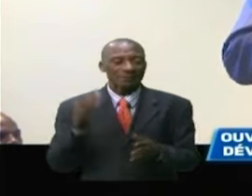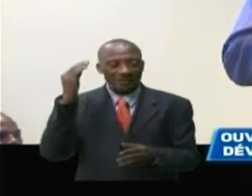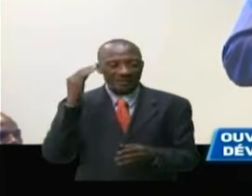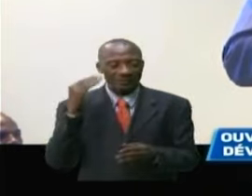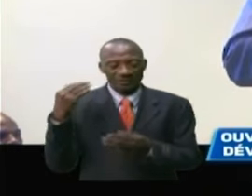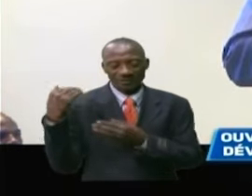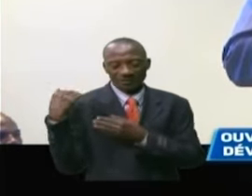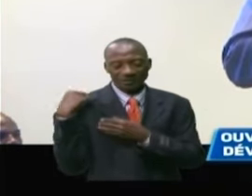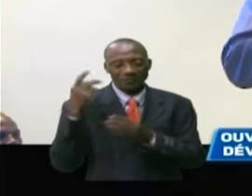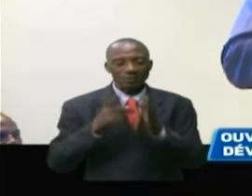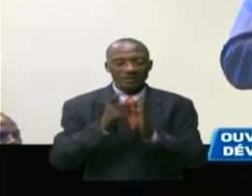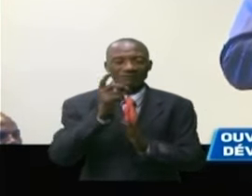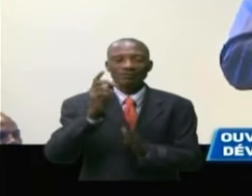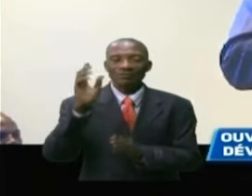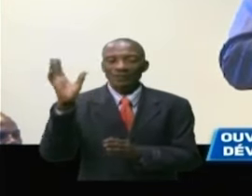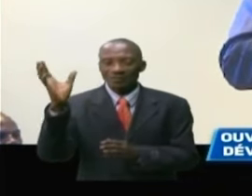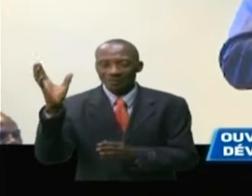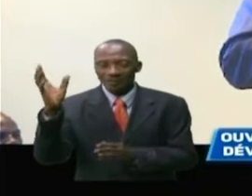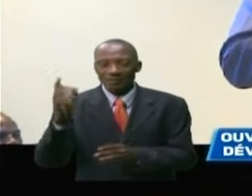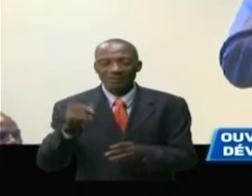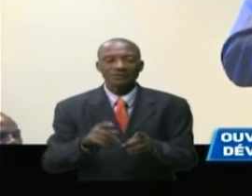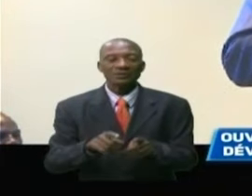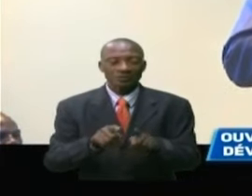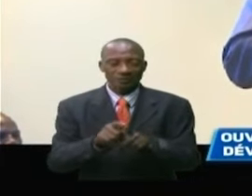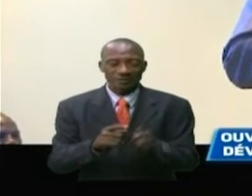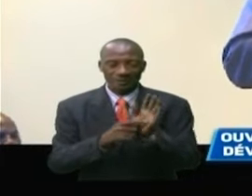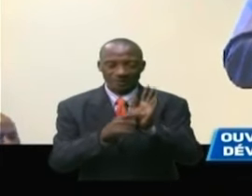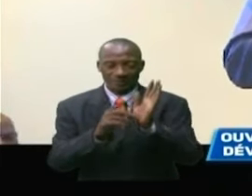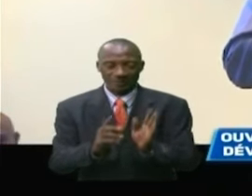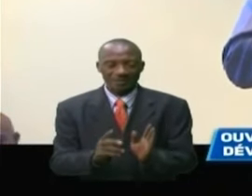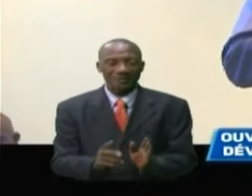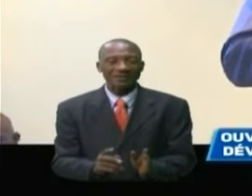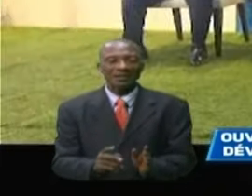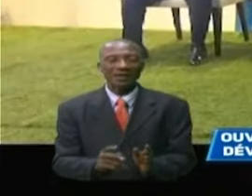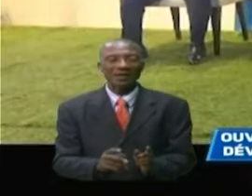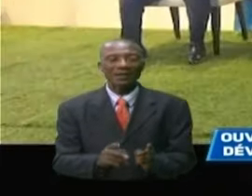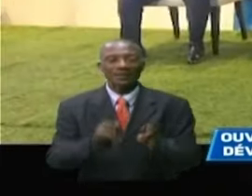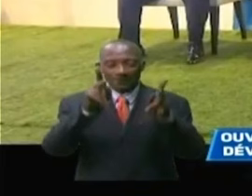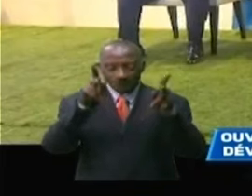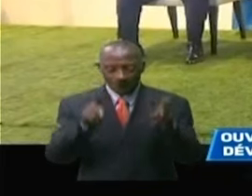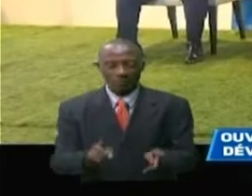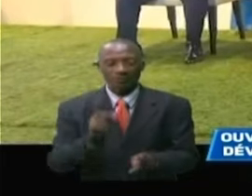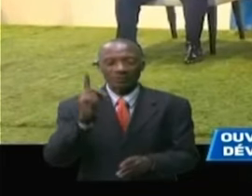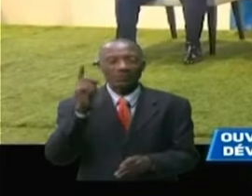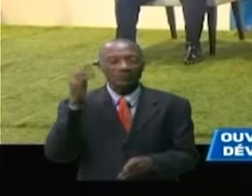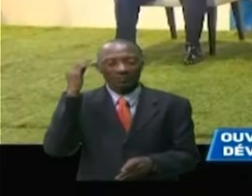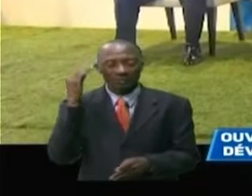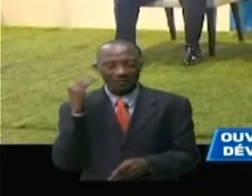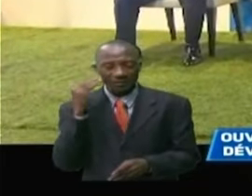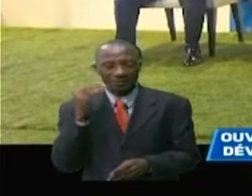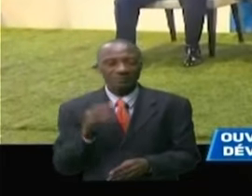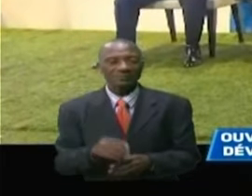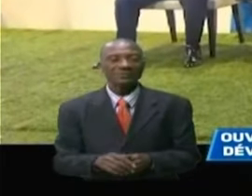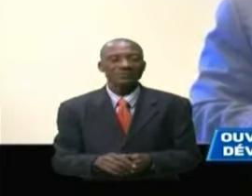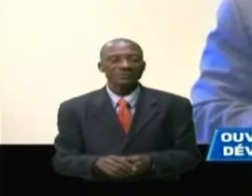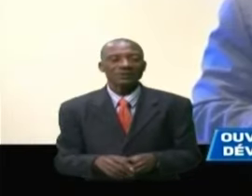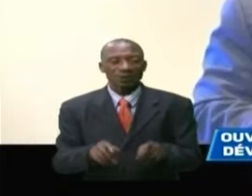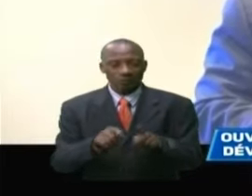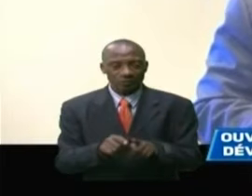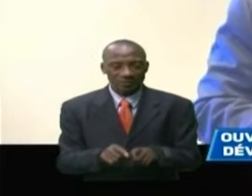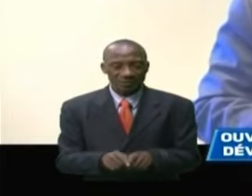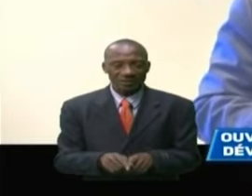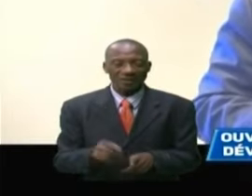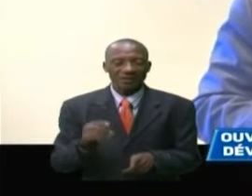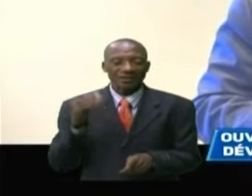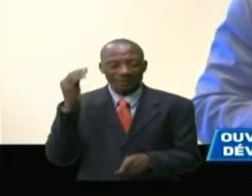du développement rural et représentant personnel du Premier ministre à ses assises, accompagné de Modeste Mutinga Mutuchai et Eustace Mourangi,